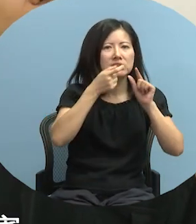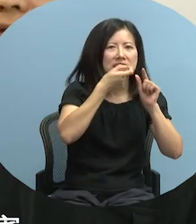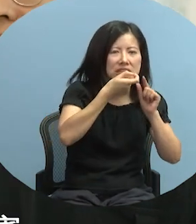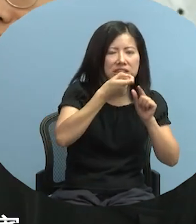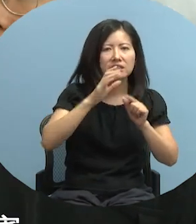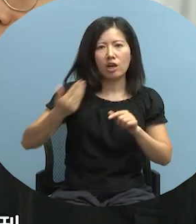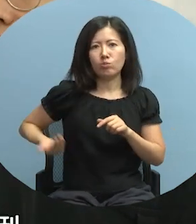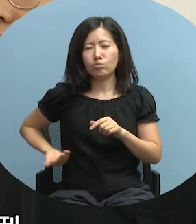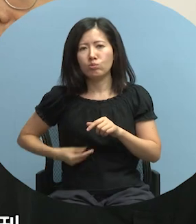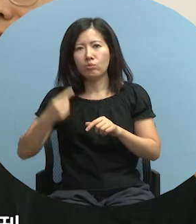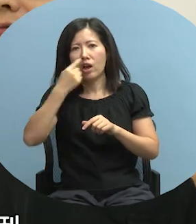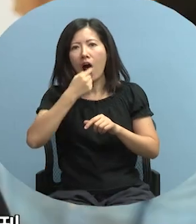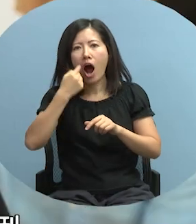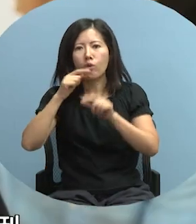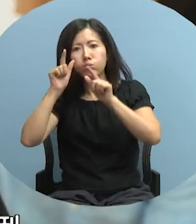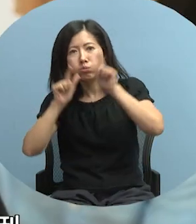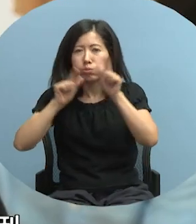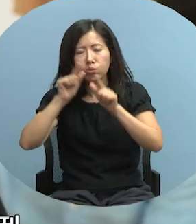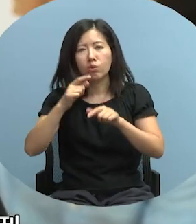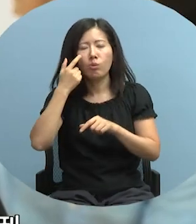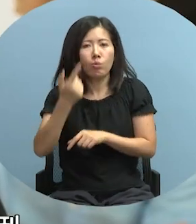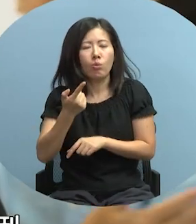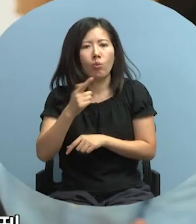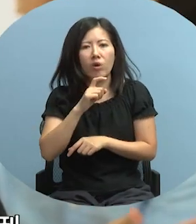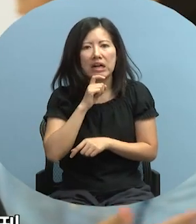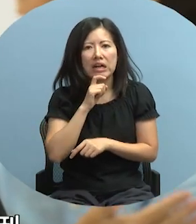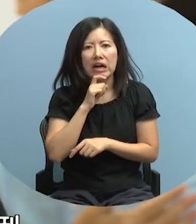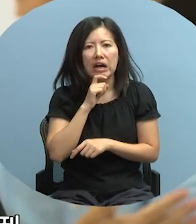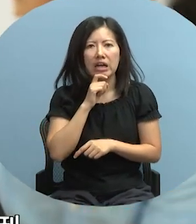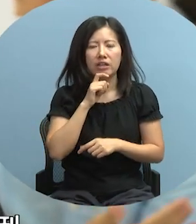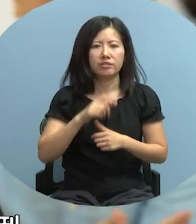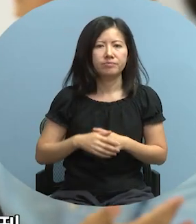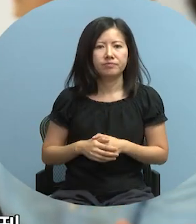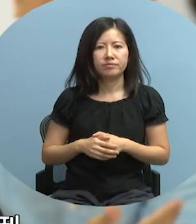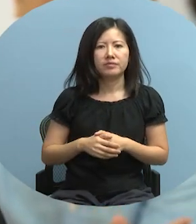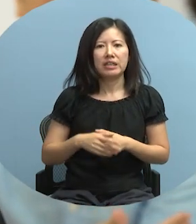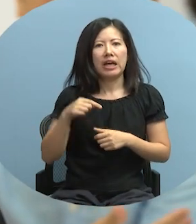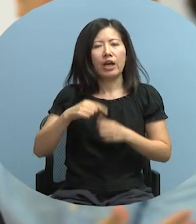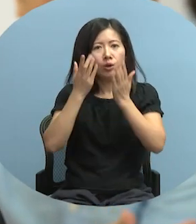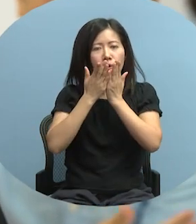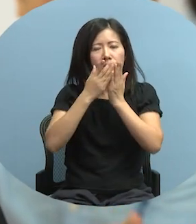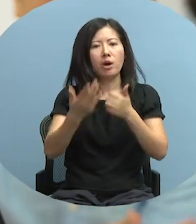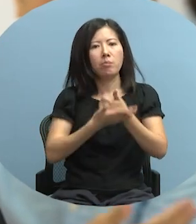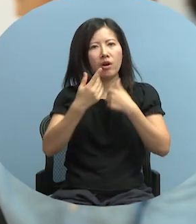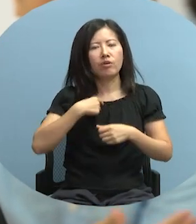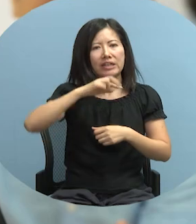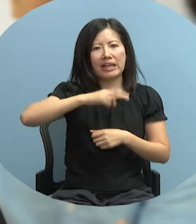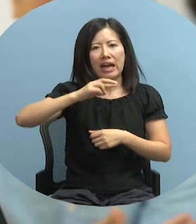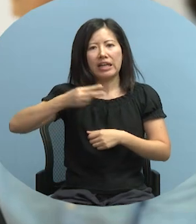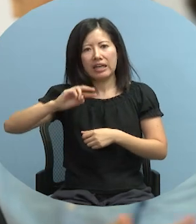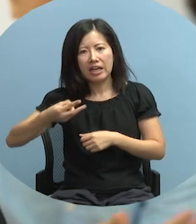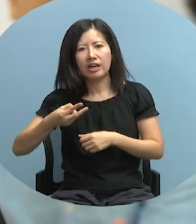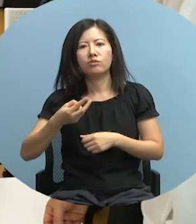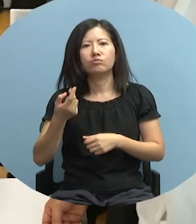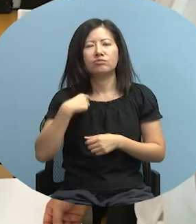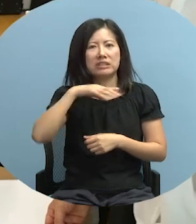不会动得太厉害，但是广东话可能会，会有很多的一些口型啊。那这堂课呢，它会帮我去纠正